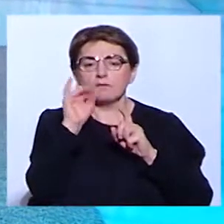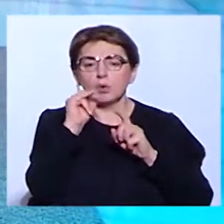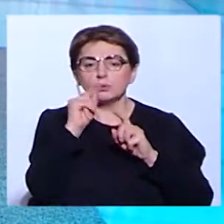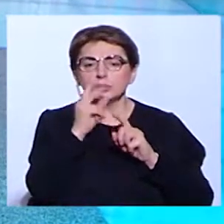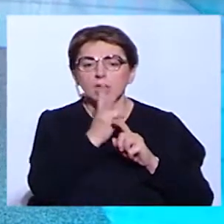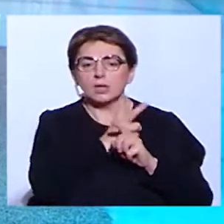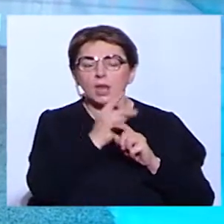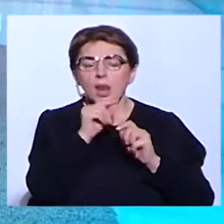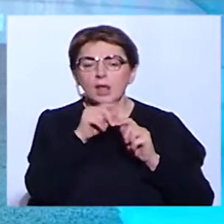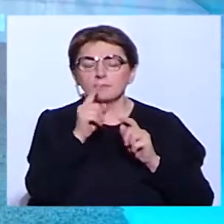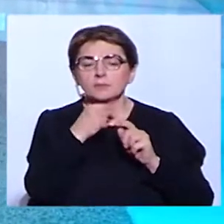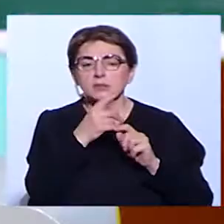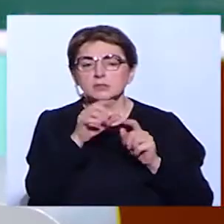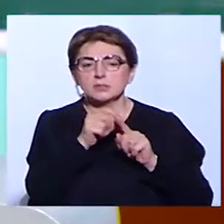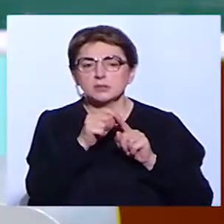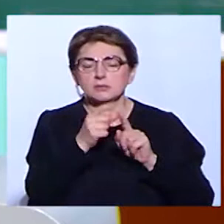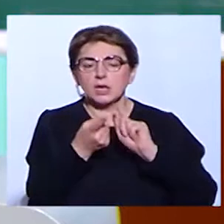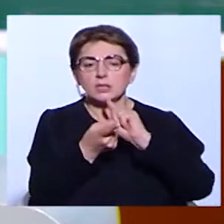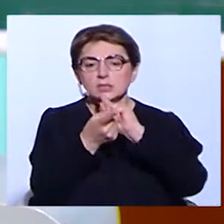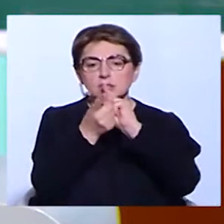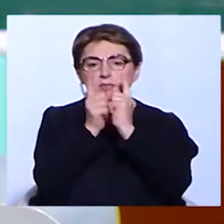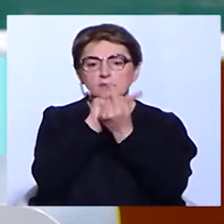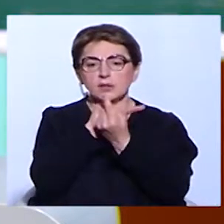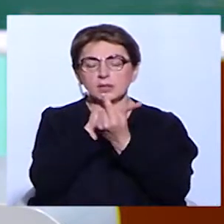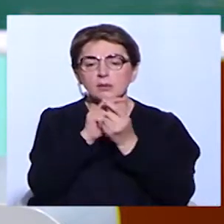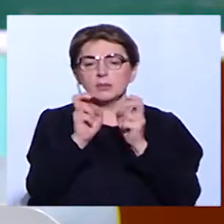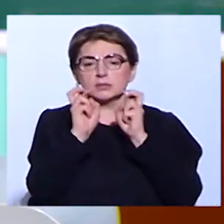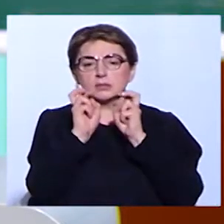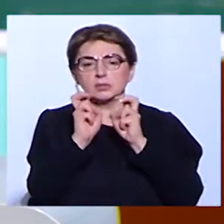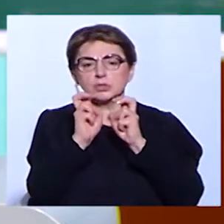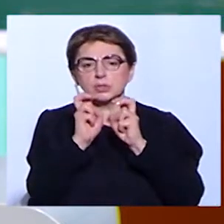ლათინური სიტყვაა და ცვლილებას ნიშნავს.